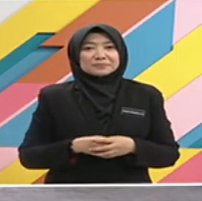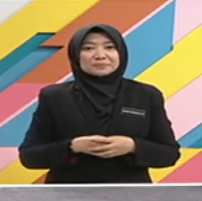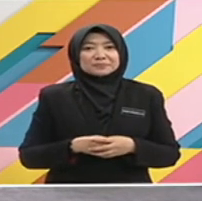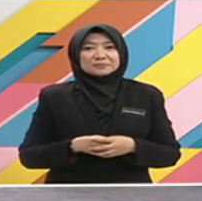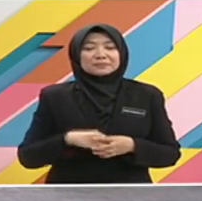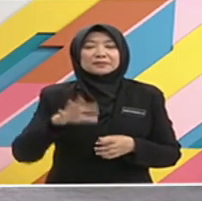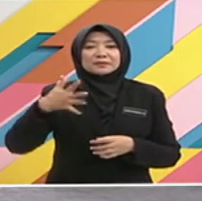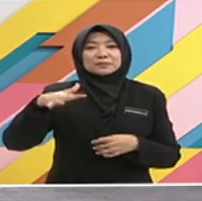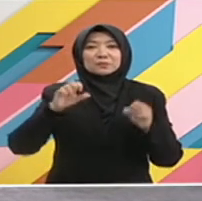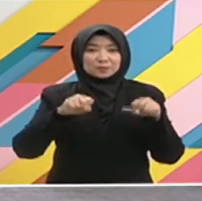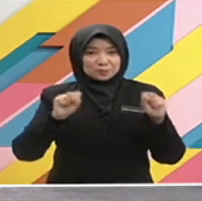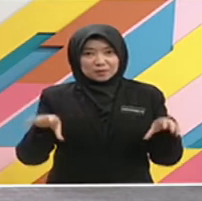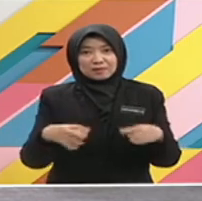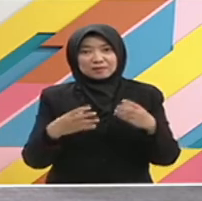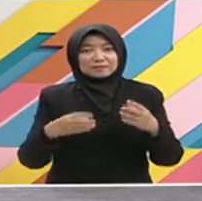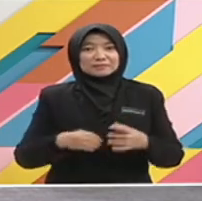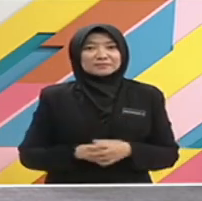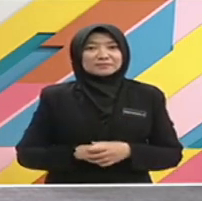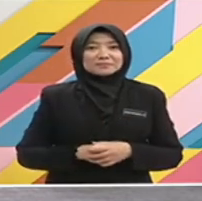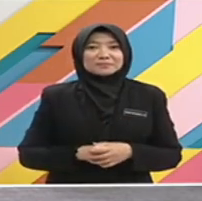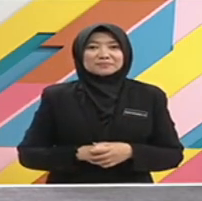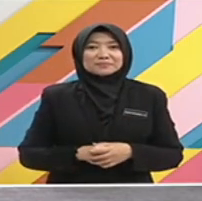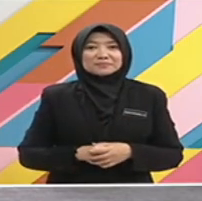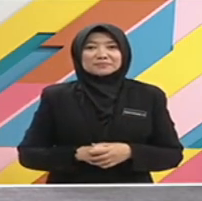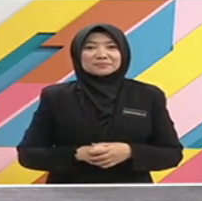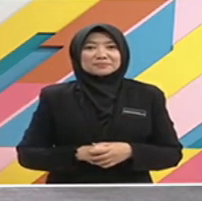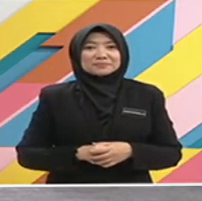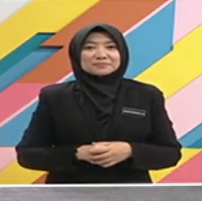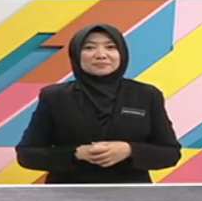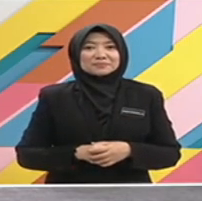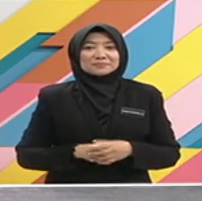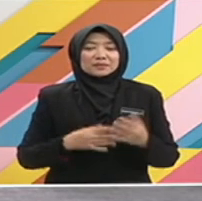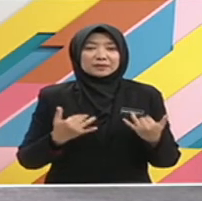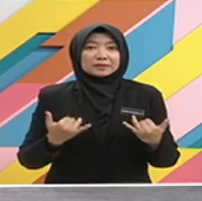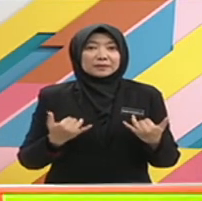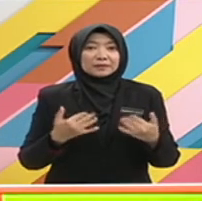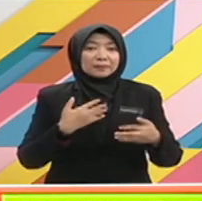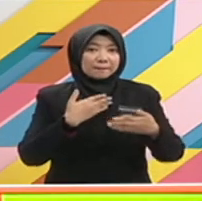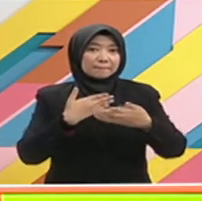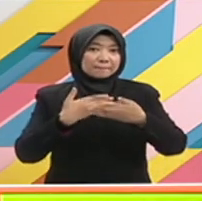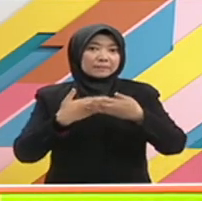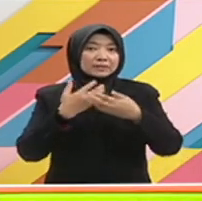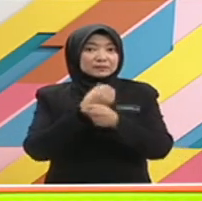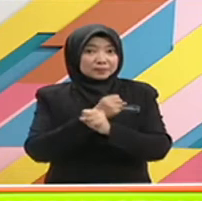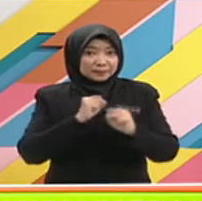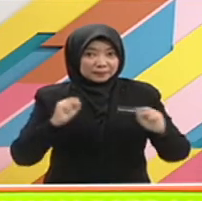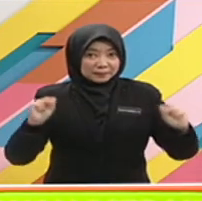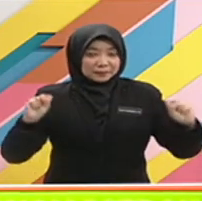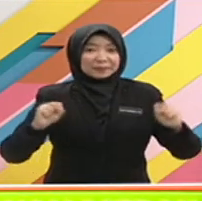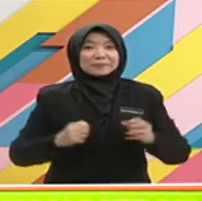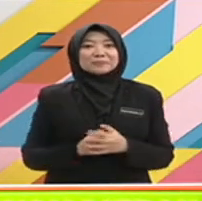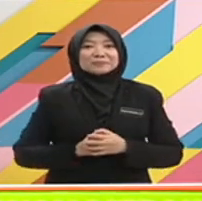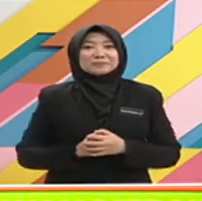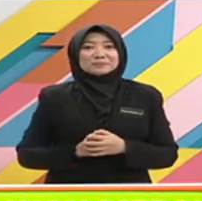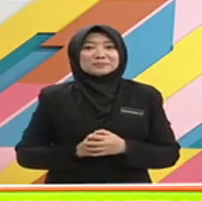boleh buat. Okey, okay, baiklah. Saya rasa saya dah nak siap sukar. Dah guntingan saya. Saya buat dua versi, satu yang mudah, satu